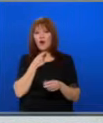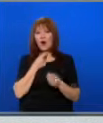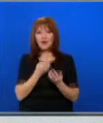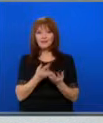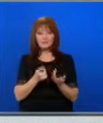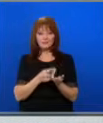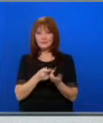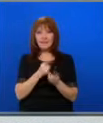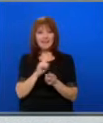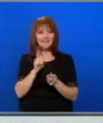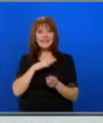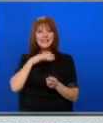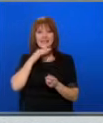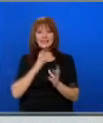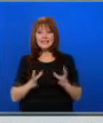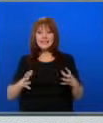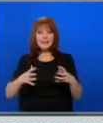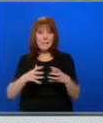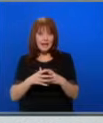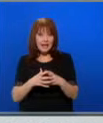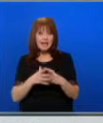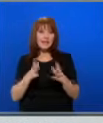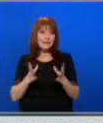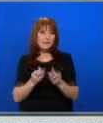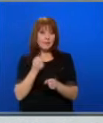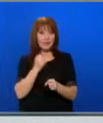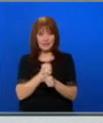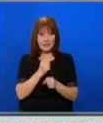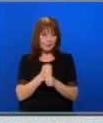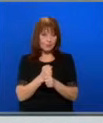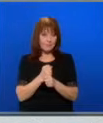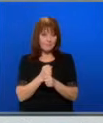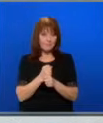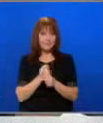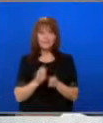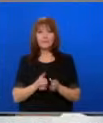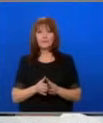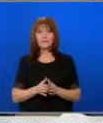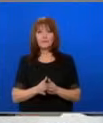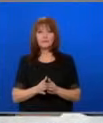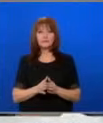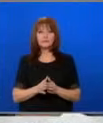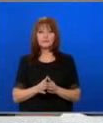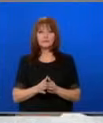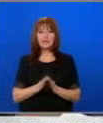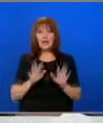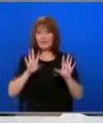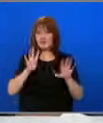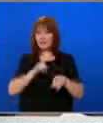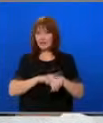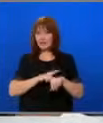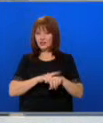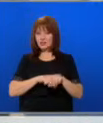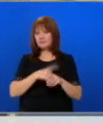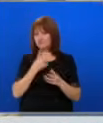не стигат, за да се събере кворум и Народното събрание да започне работа. Вижте още. В 9 часа и